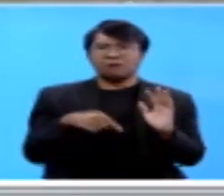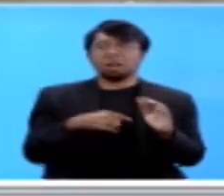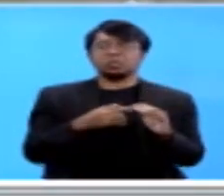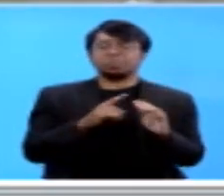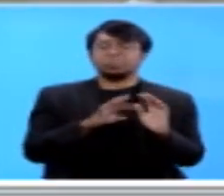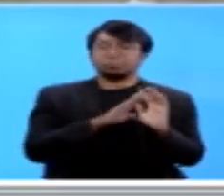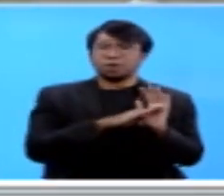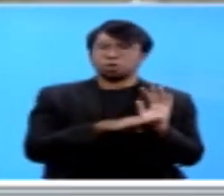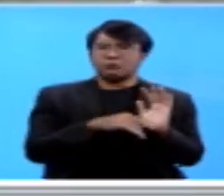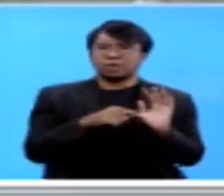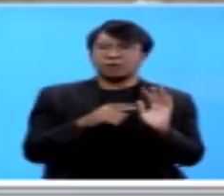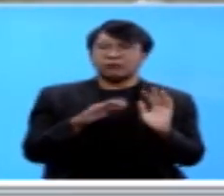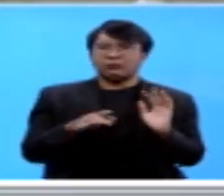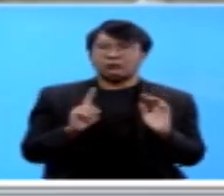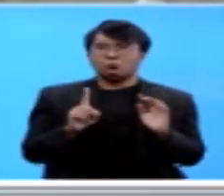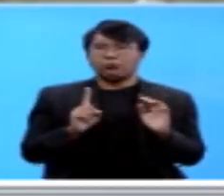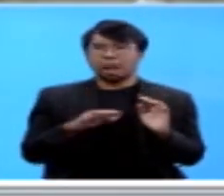nggak di tata tertib sekolah?